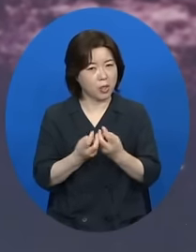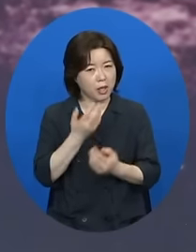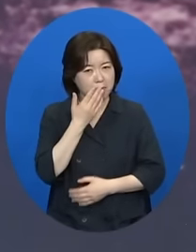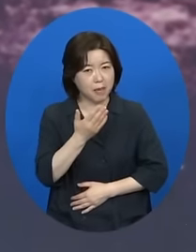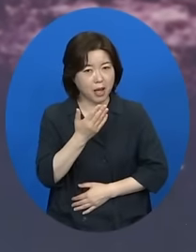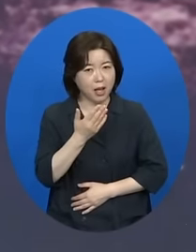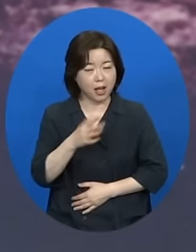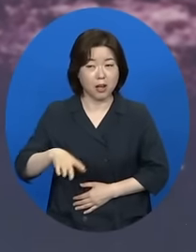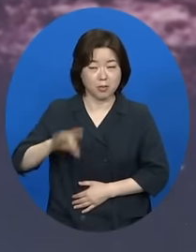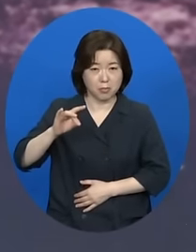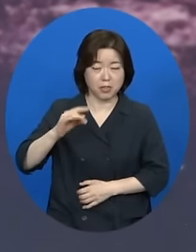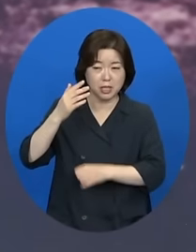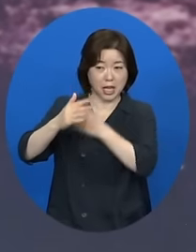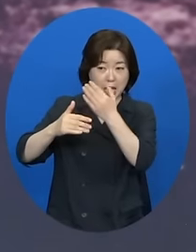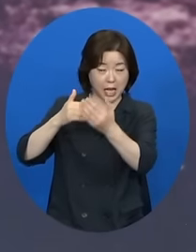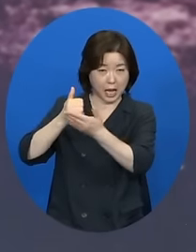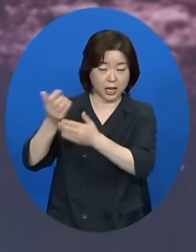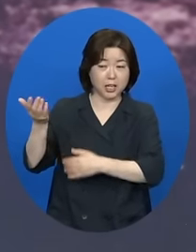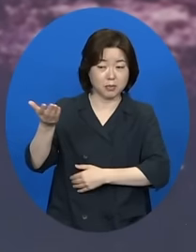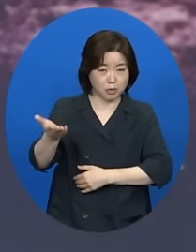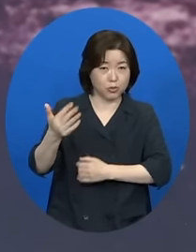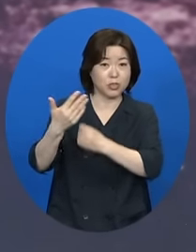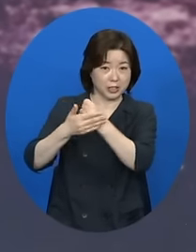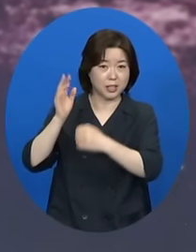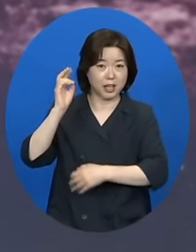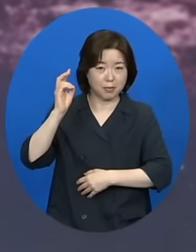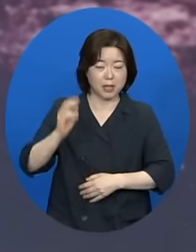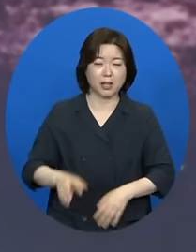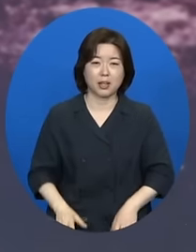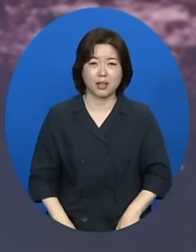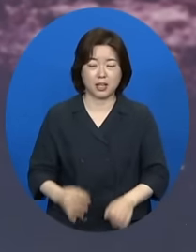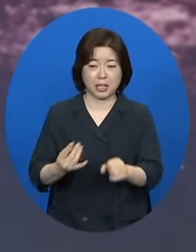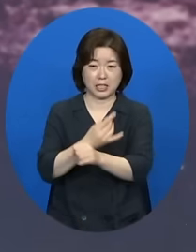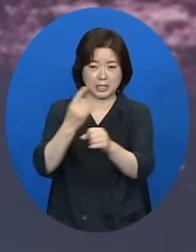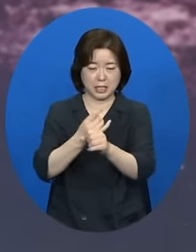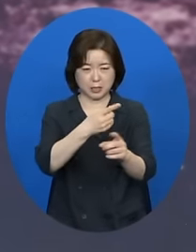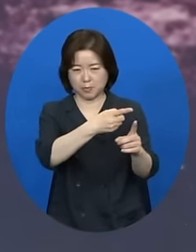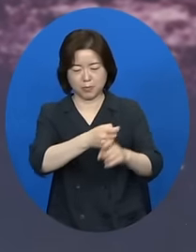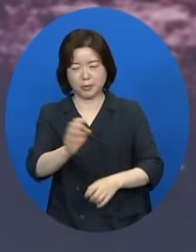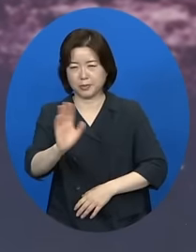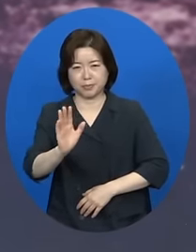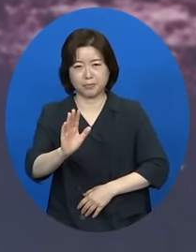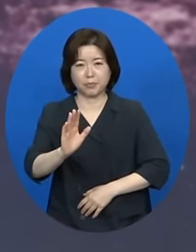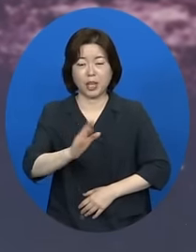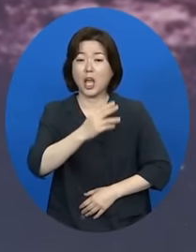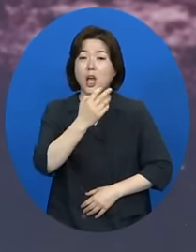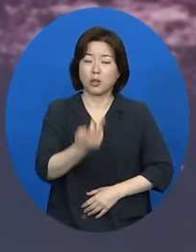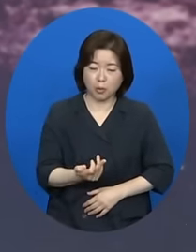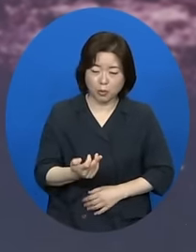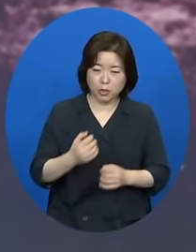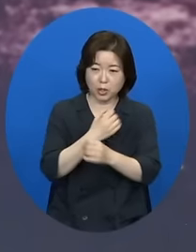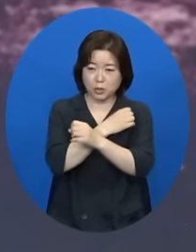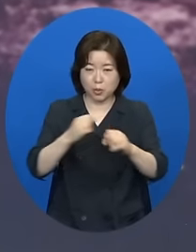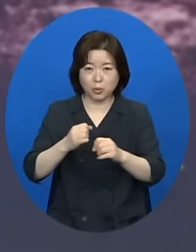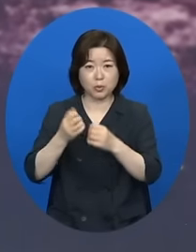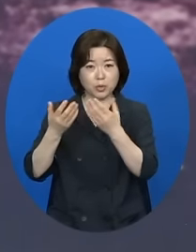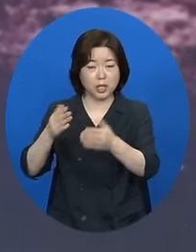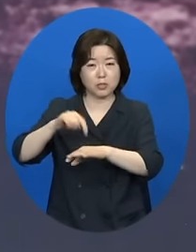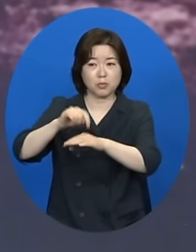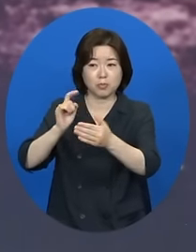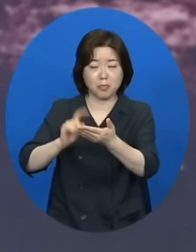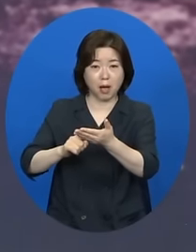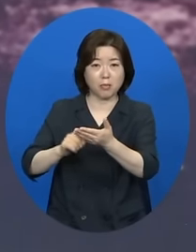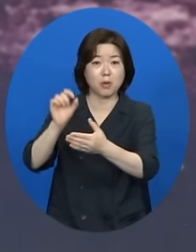먼저 하나님의 전적인 은혜입니다. 에서를 하여금 복수하지 않고 동생을 용서하는 마음을 갖게 하신